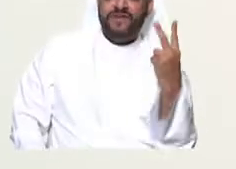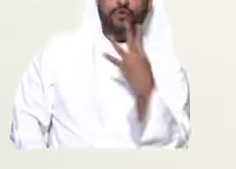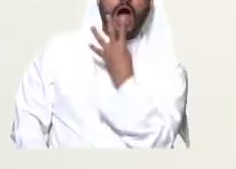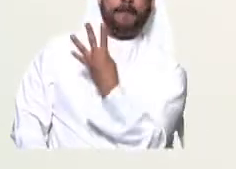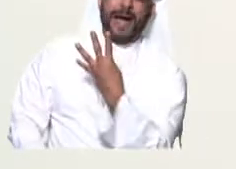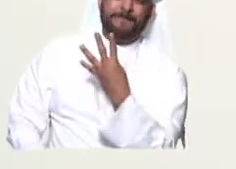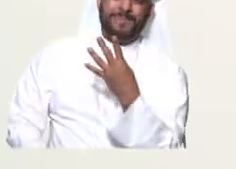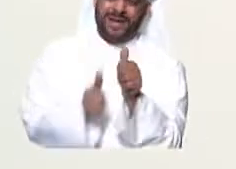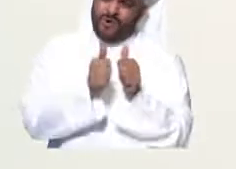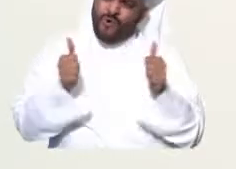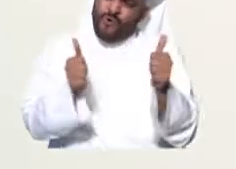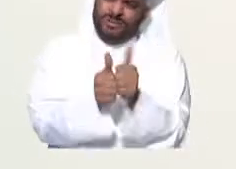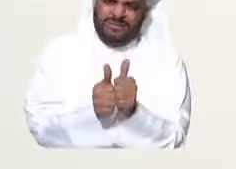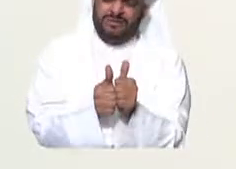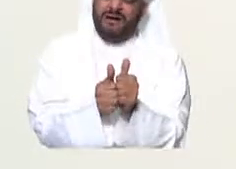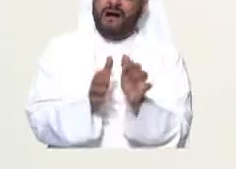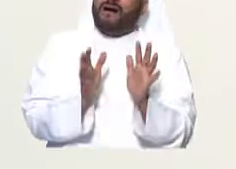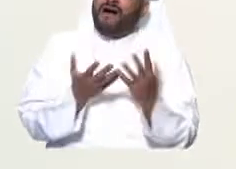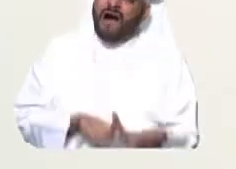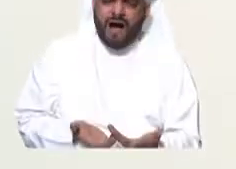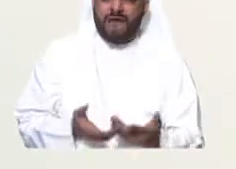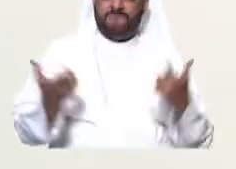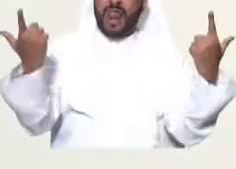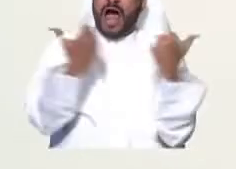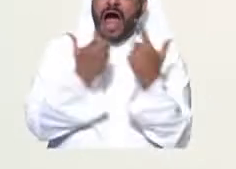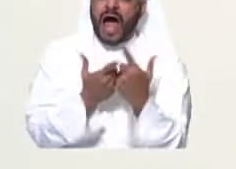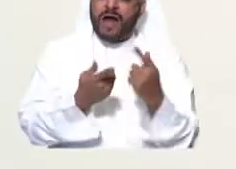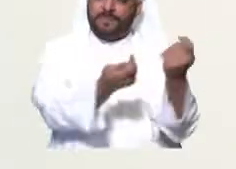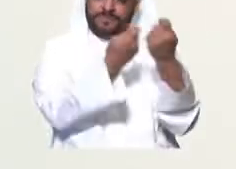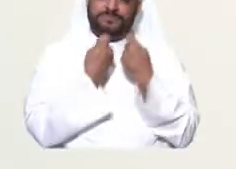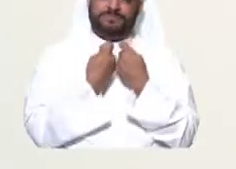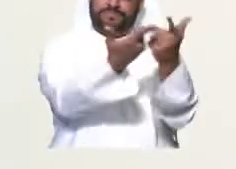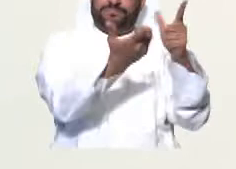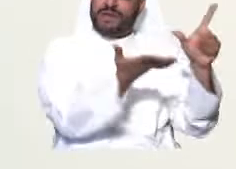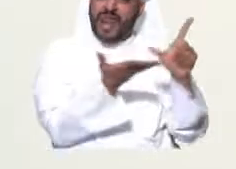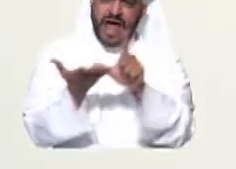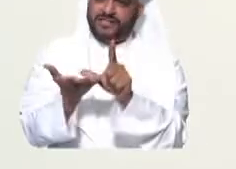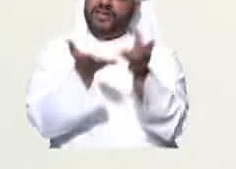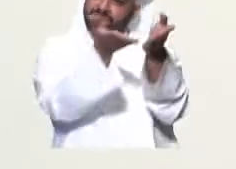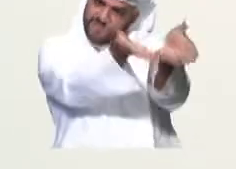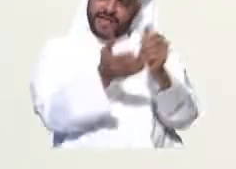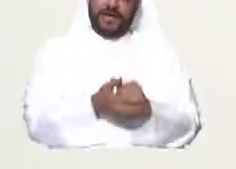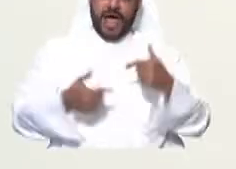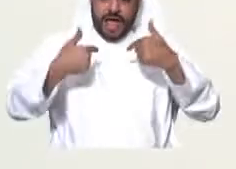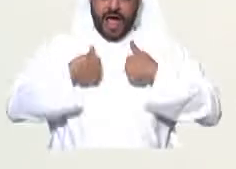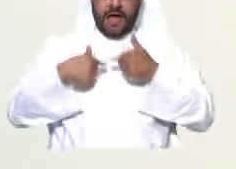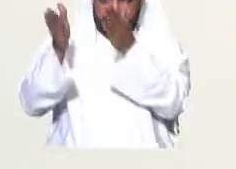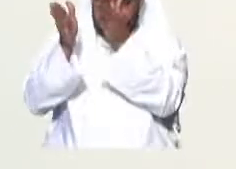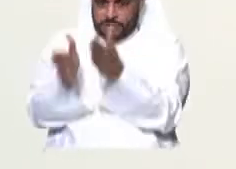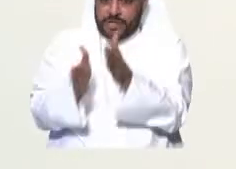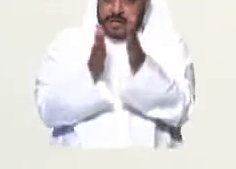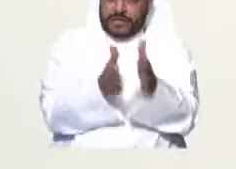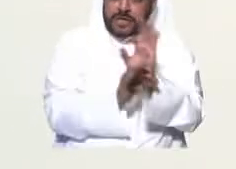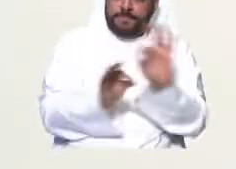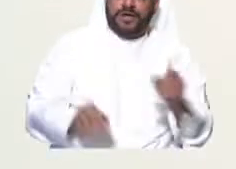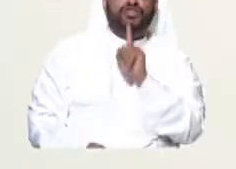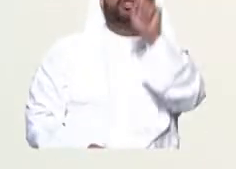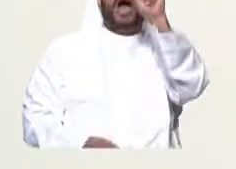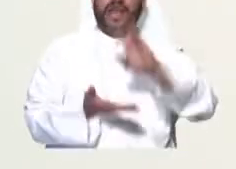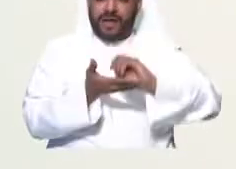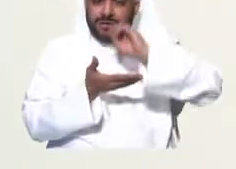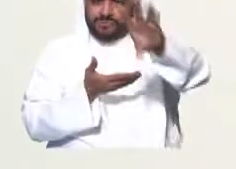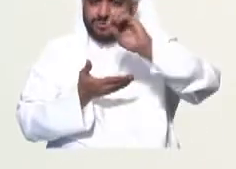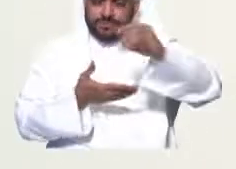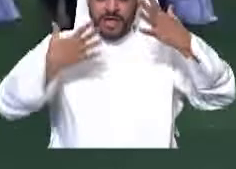الأسر الفقيرة والنازحة والمتعففة في المحافظات. هنالك ترتيبات تجري للمشروع كسوة العيد إن شاء الله بإذن الله في